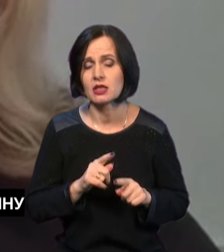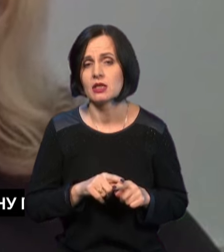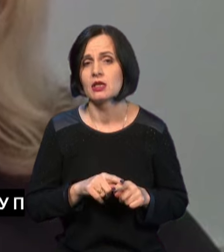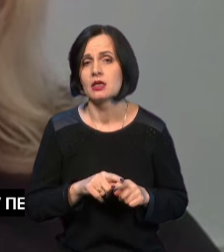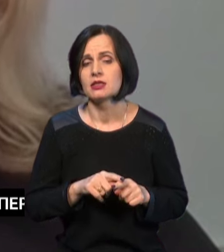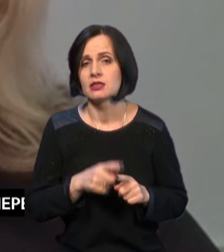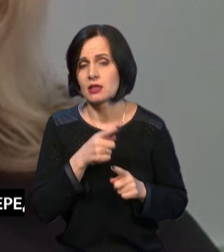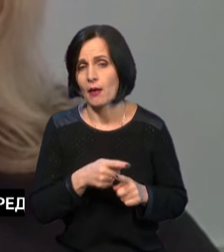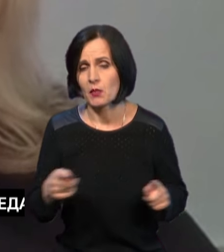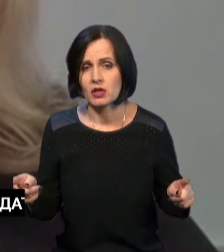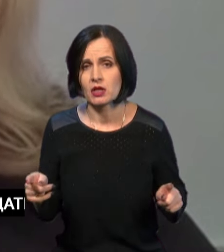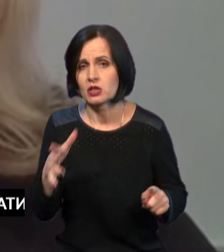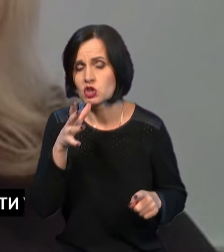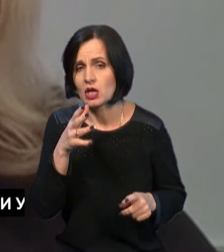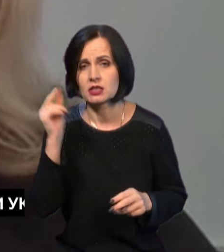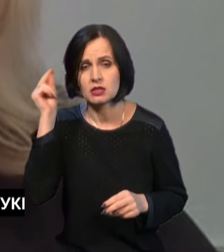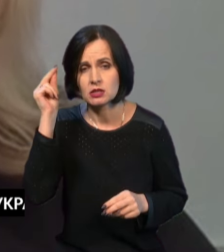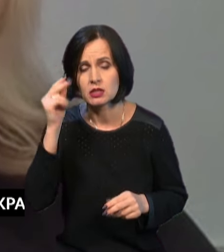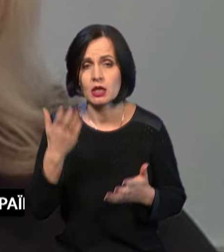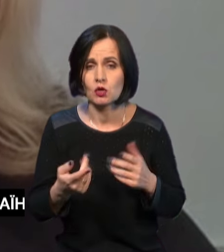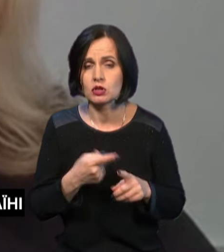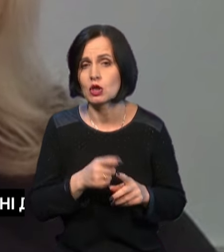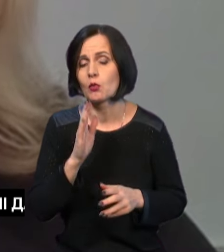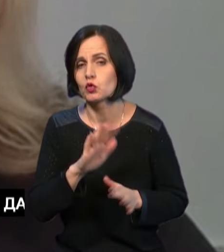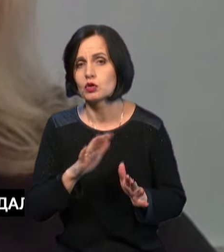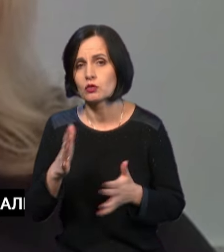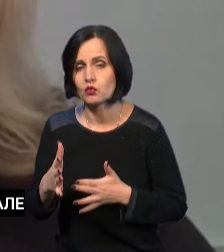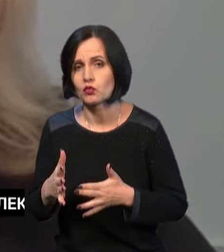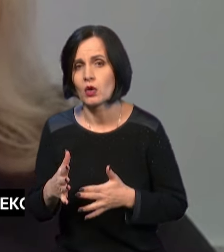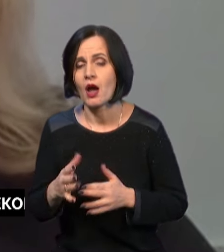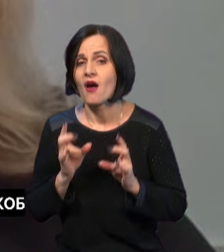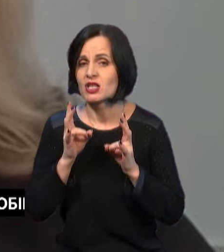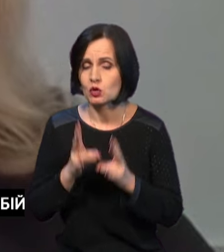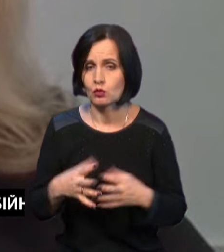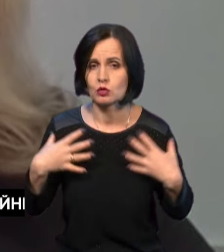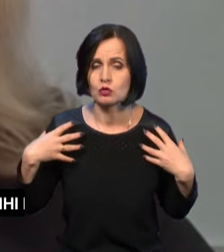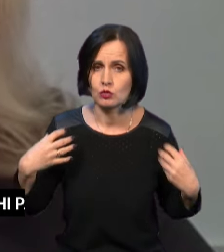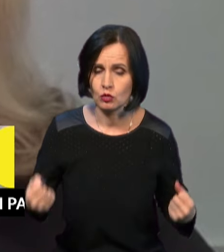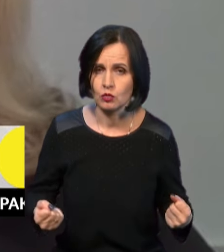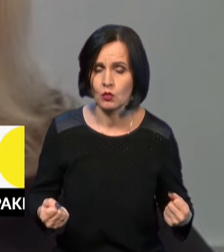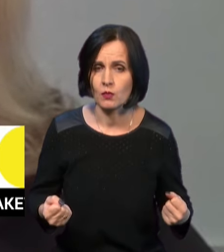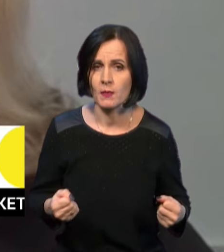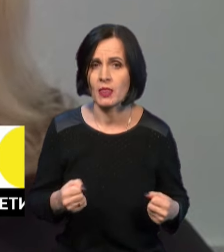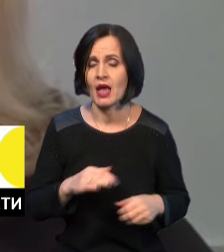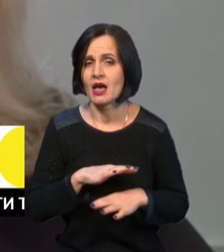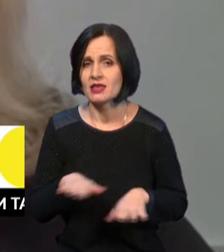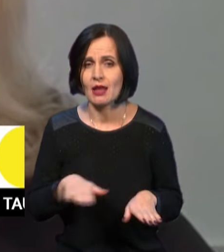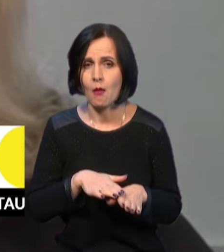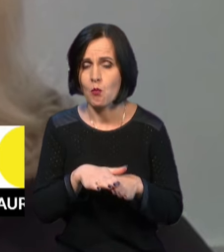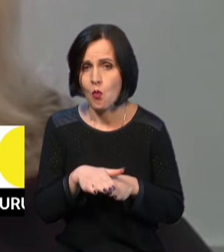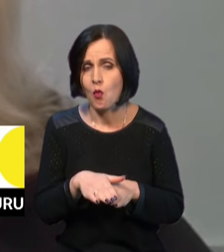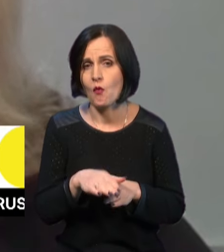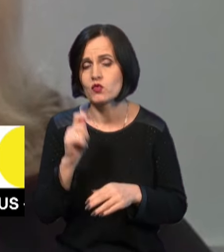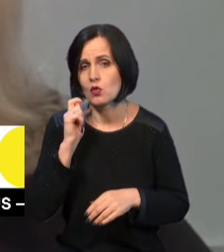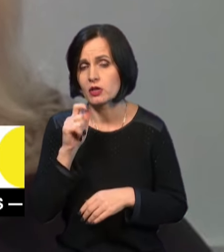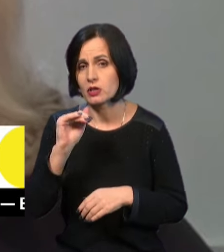часу паралельно навчається. Тому, якщо це буде відбуватися на шкоду здоров'ю неповнолітньої дитини, так, або це